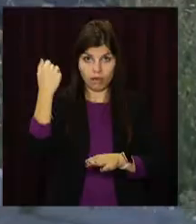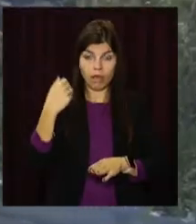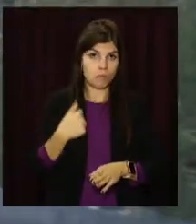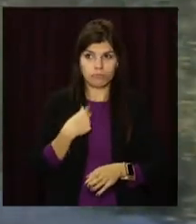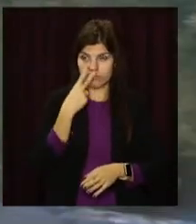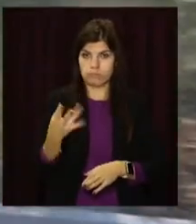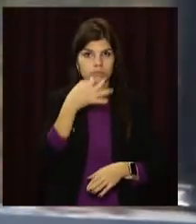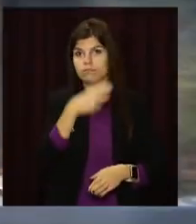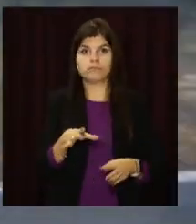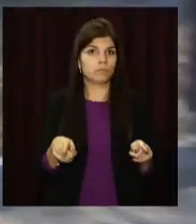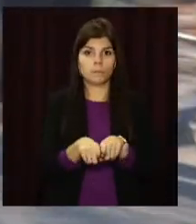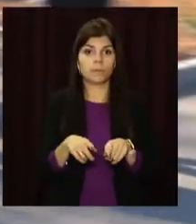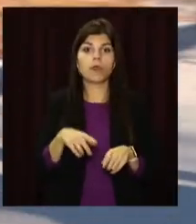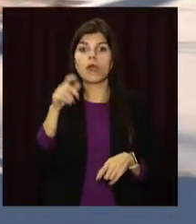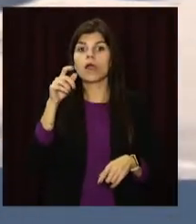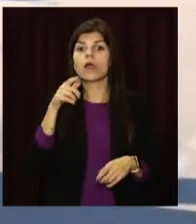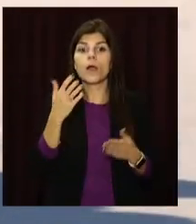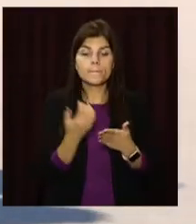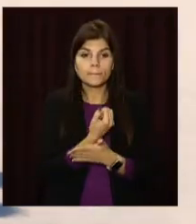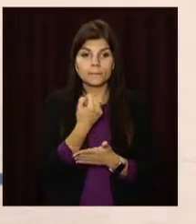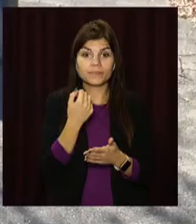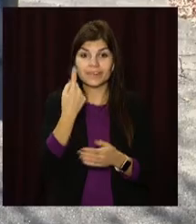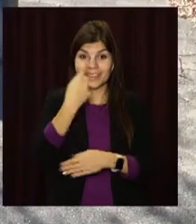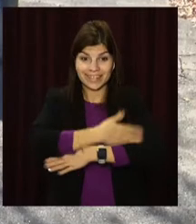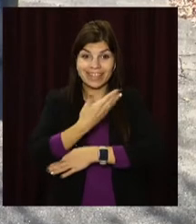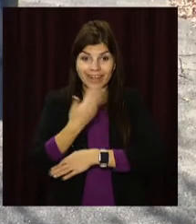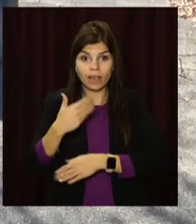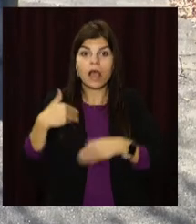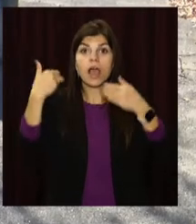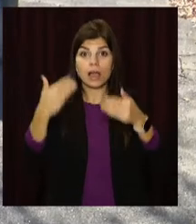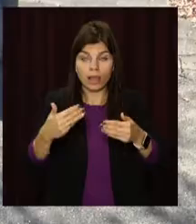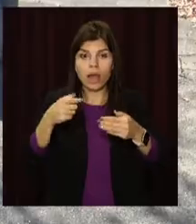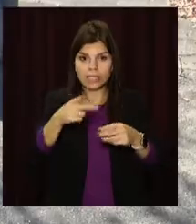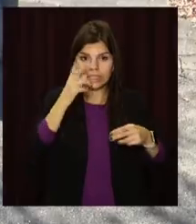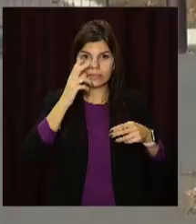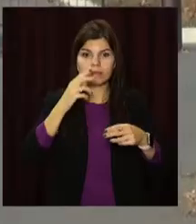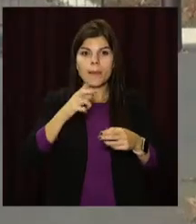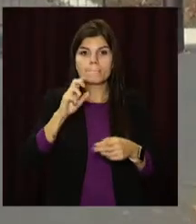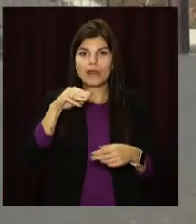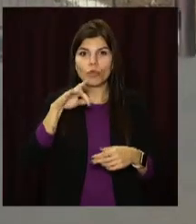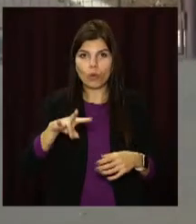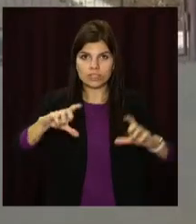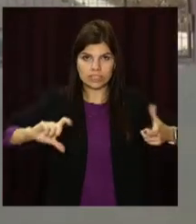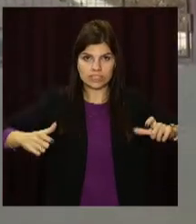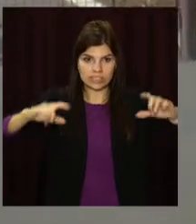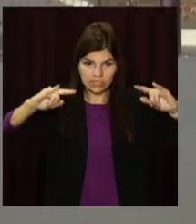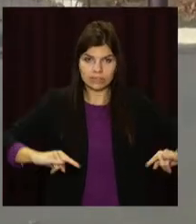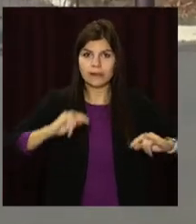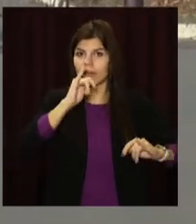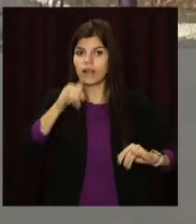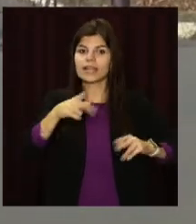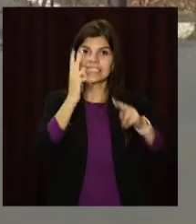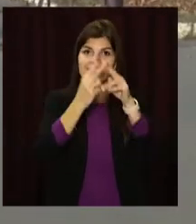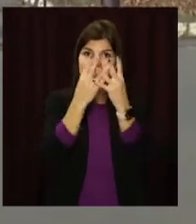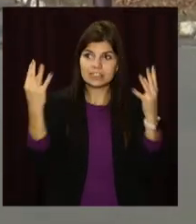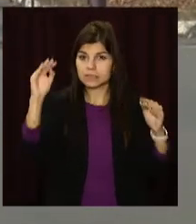устраивает. Подолавши першу перешкоду, починається справжній квест. Наліво підеш, на бетонну плиту наткнешся, а прямо ніяк. Там металевий